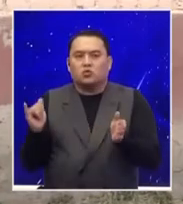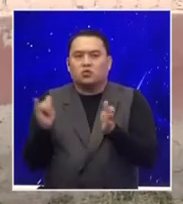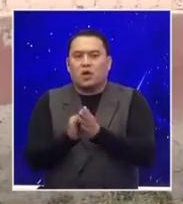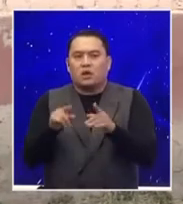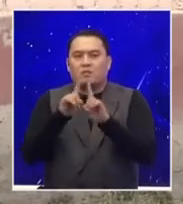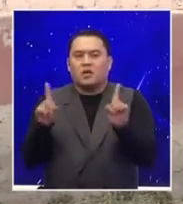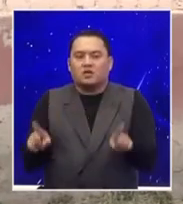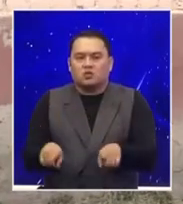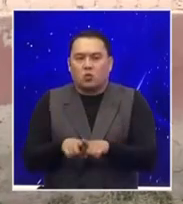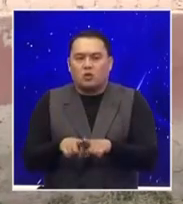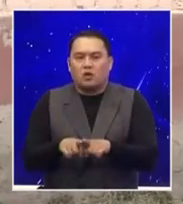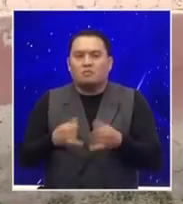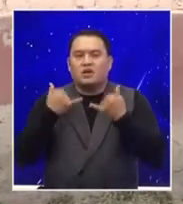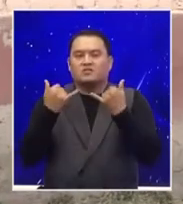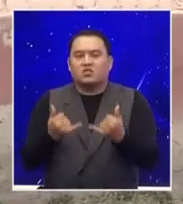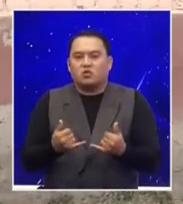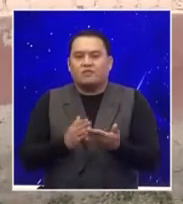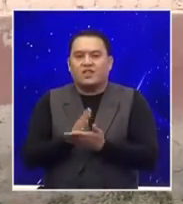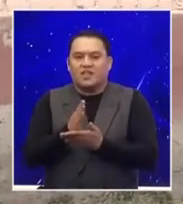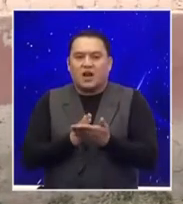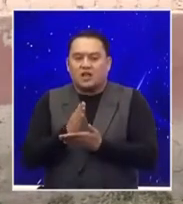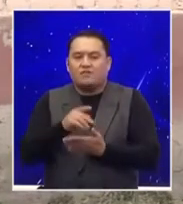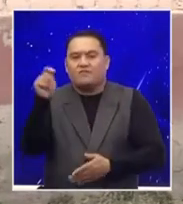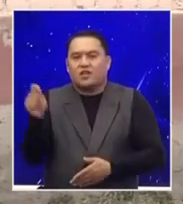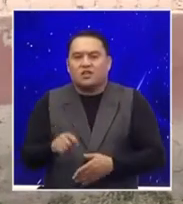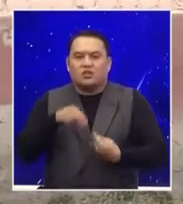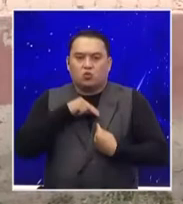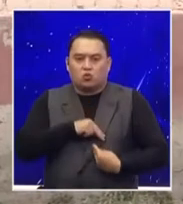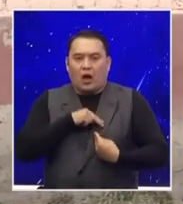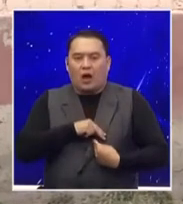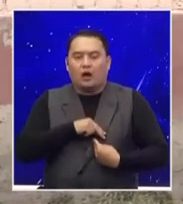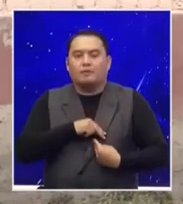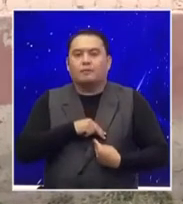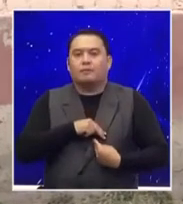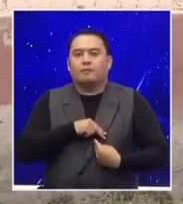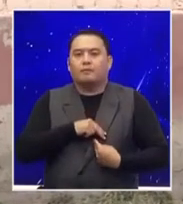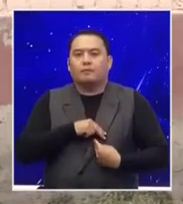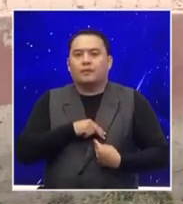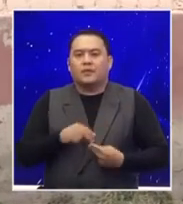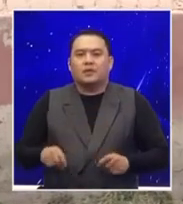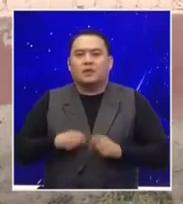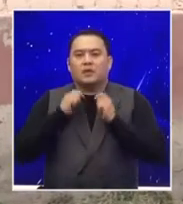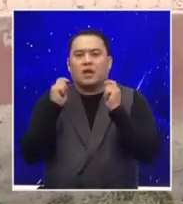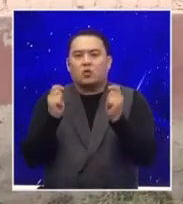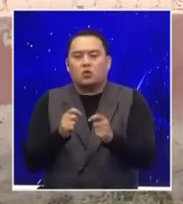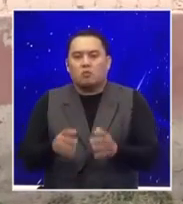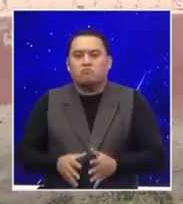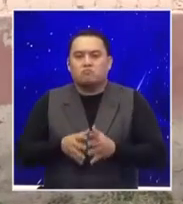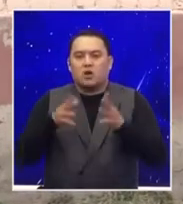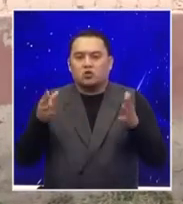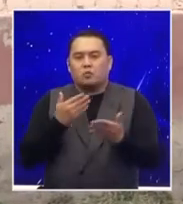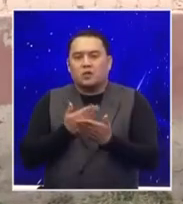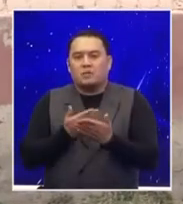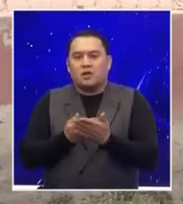установлению мемориальных досок, посвященных ветеранам войны и труда, это дает очень большой пример